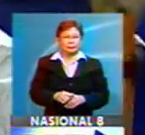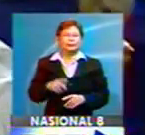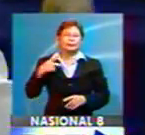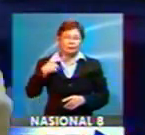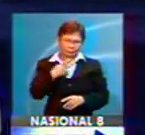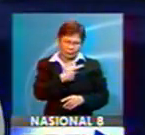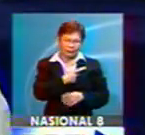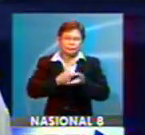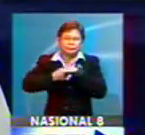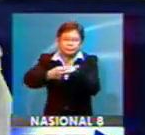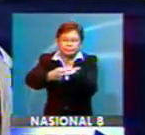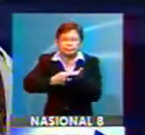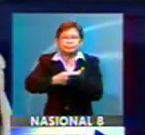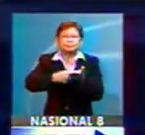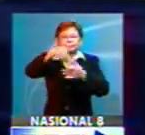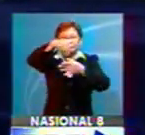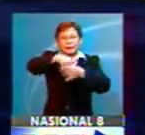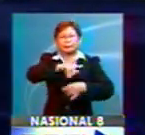Kita bincang dalam kabinet semalam